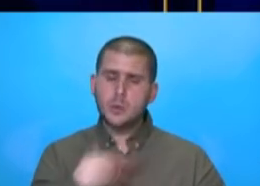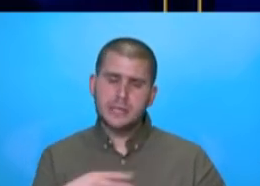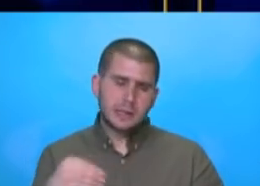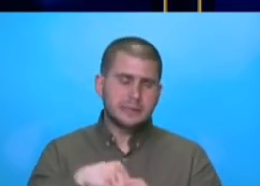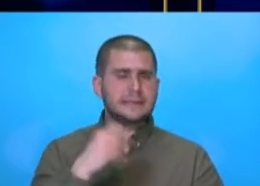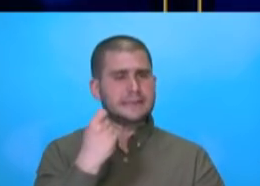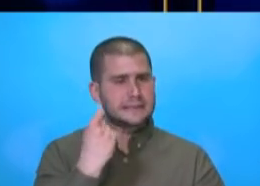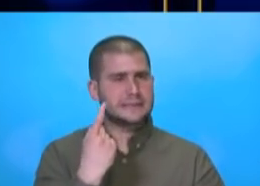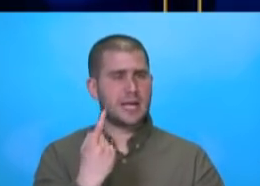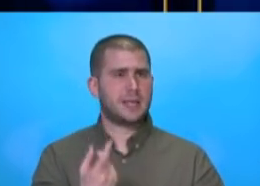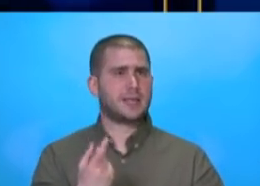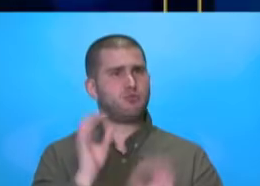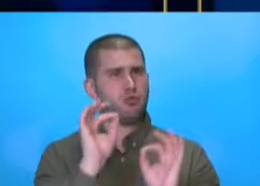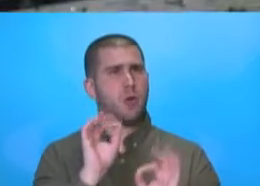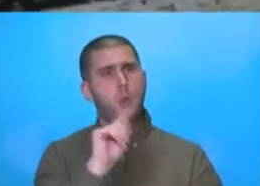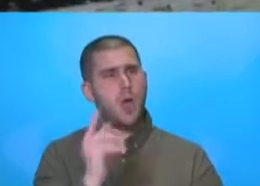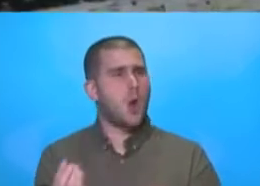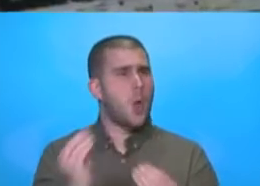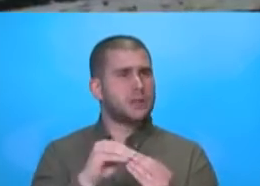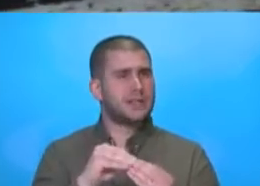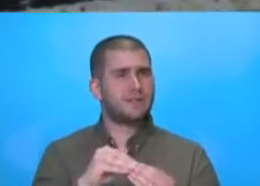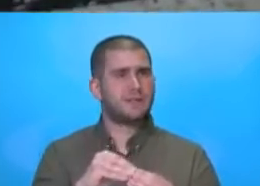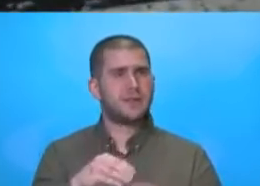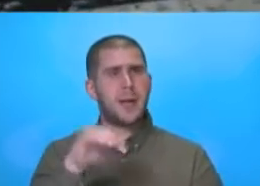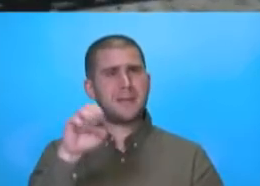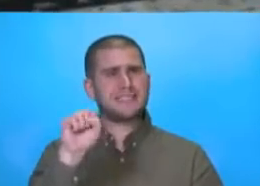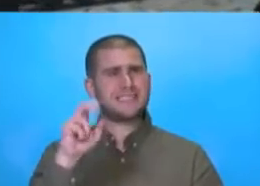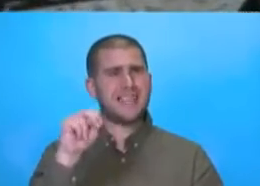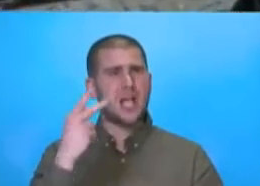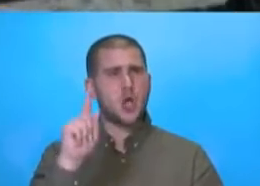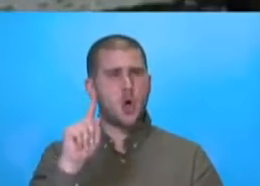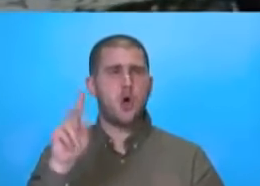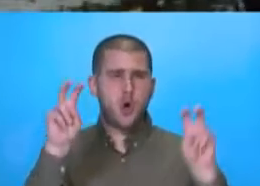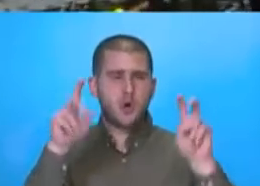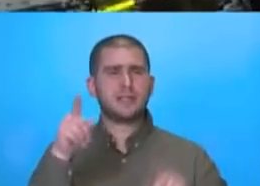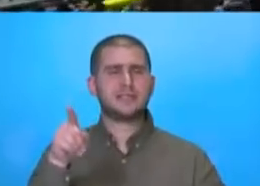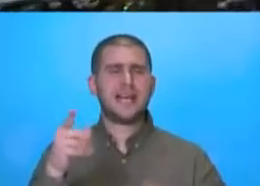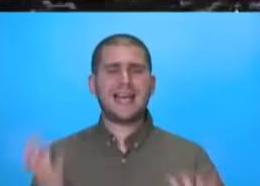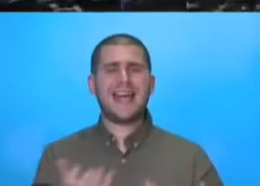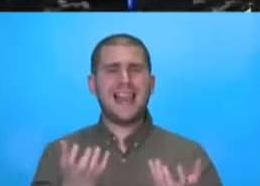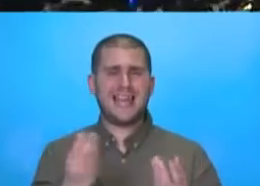ממי שהיא. אולי להכניס לשם את המסנקו, ככה קוראים את התקליט יופי.